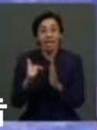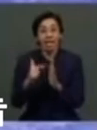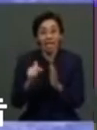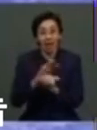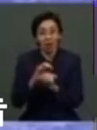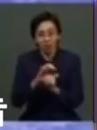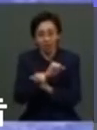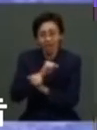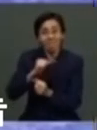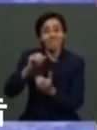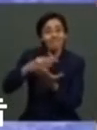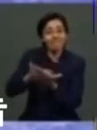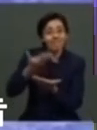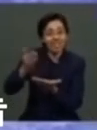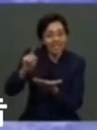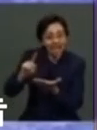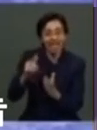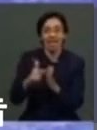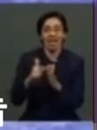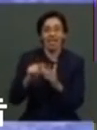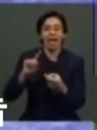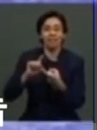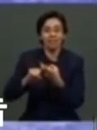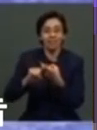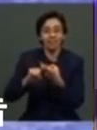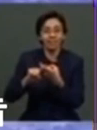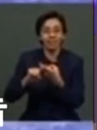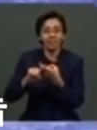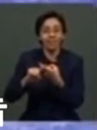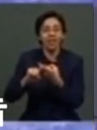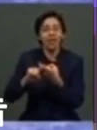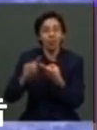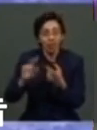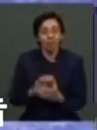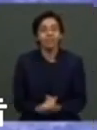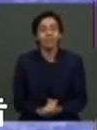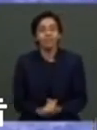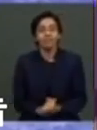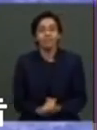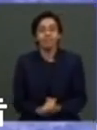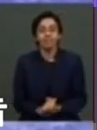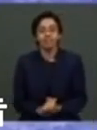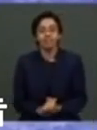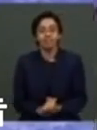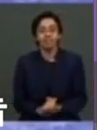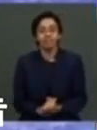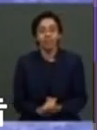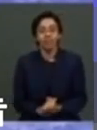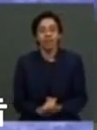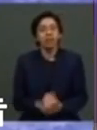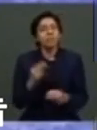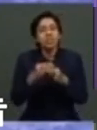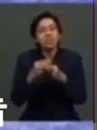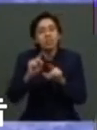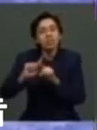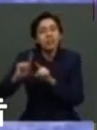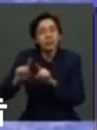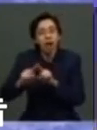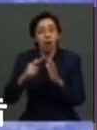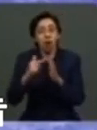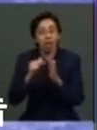ไม่ว่าจะสกุ๊ดสกุชชี่ XVก่อนไม่ดีซีเรียhas Five and an